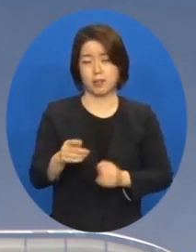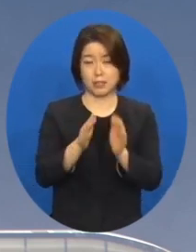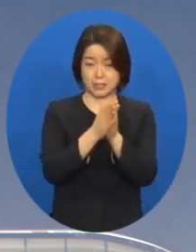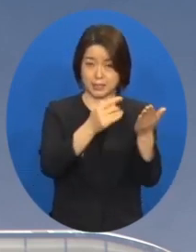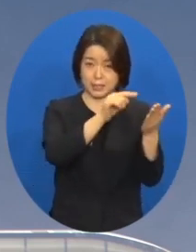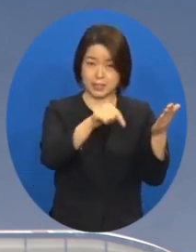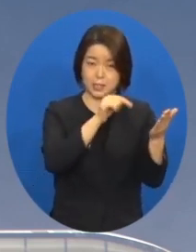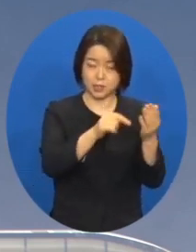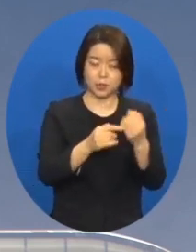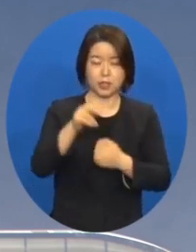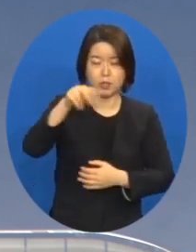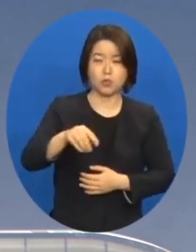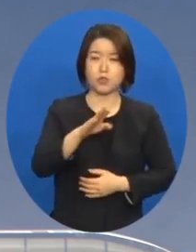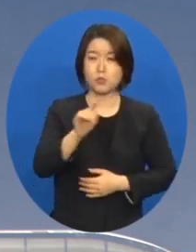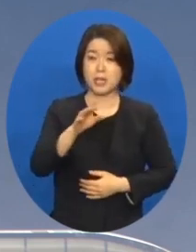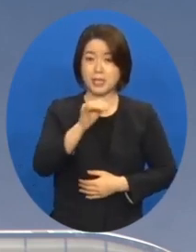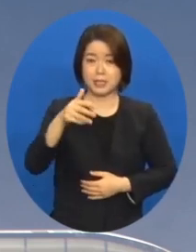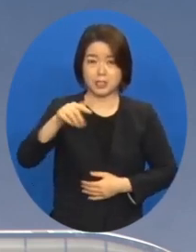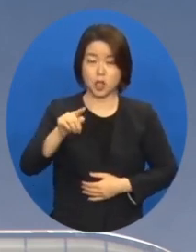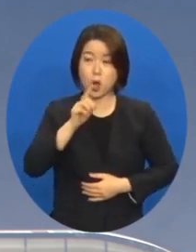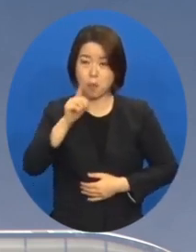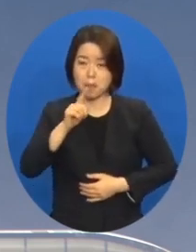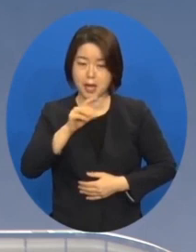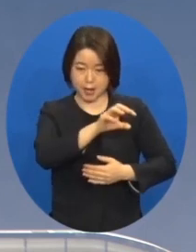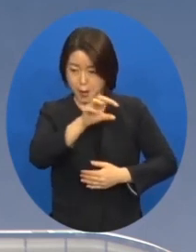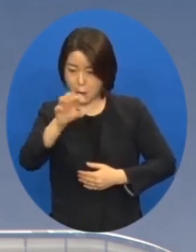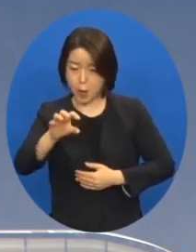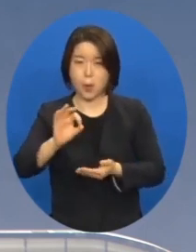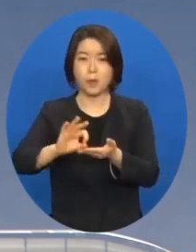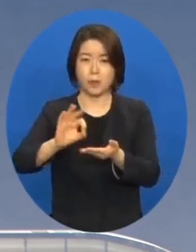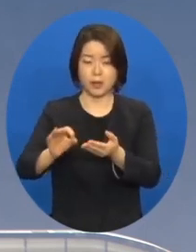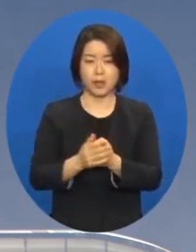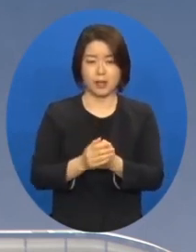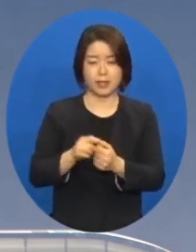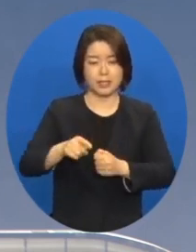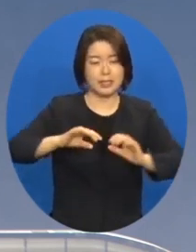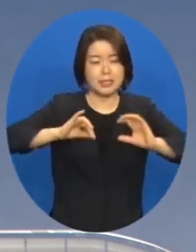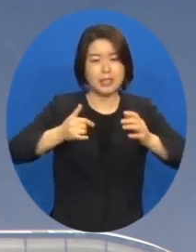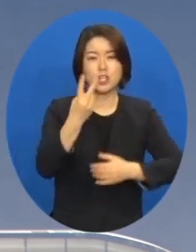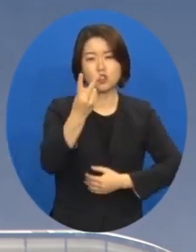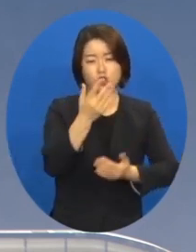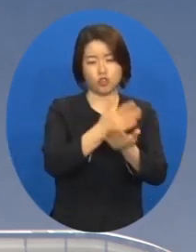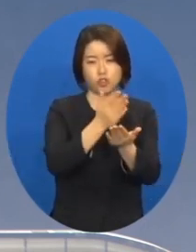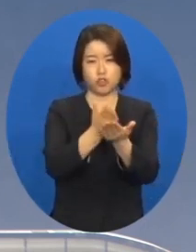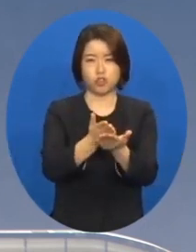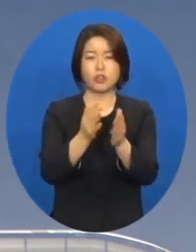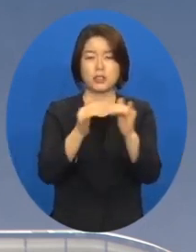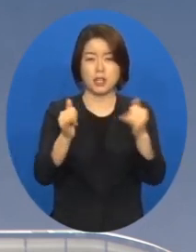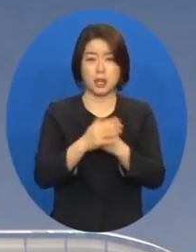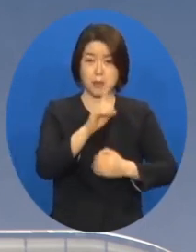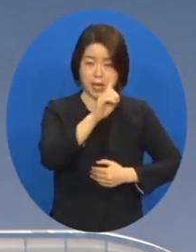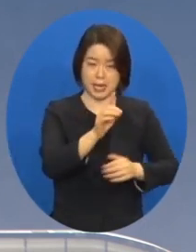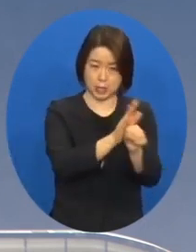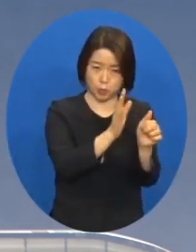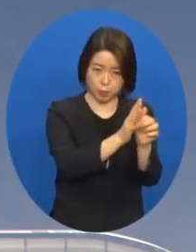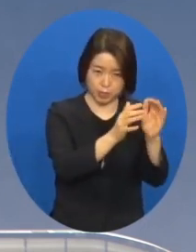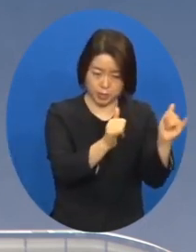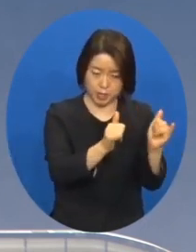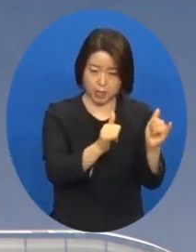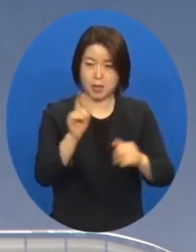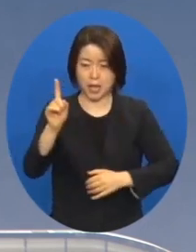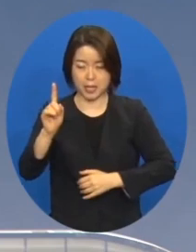속에서 슈바이처가 한 말을 인용을 합니다. 이 세상에는 두 종류의 사람밖에 없다는 것. 하나는 돕는 사람이고 하나는